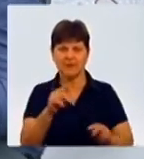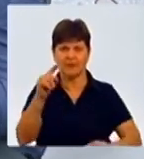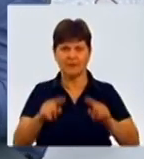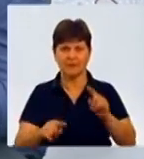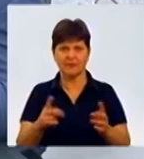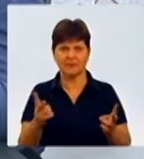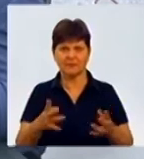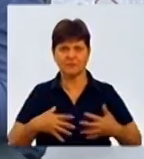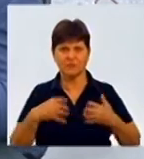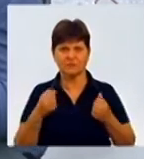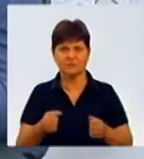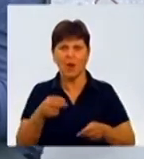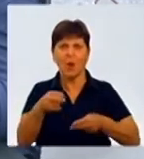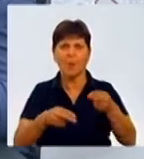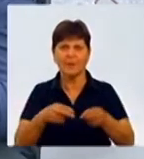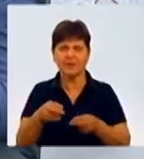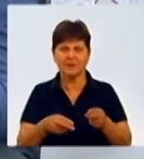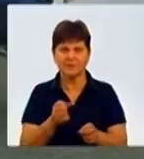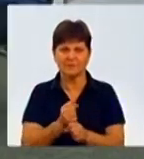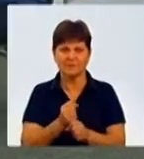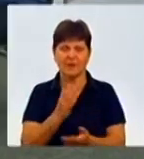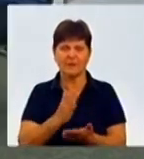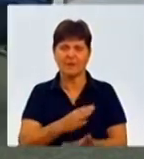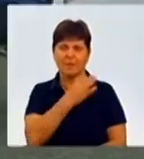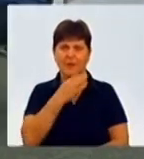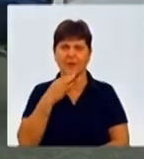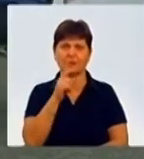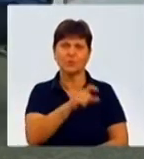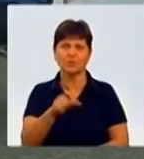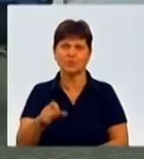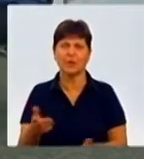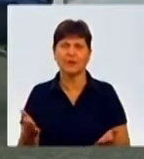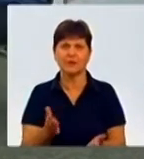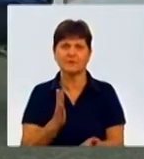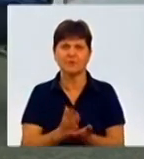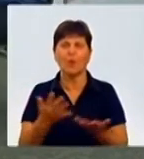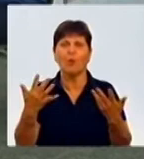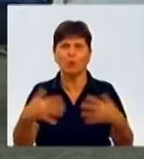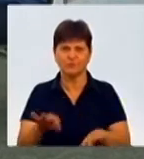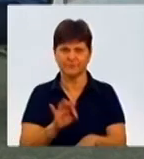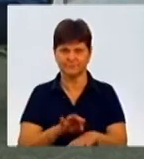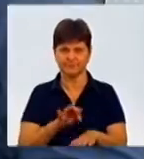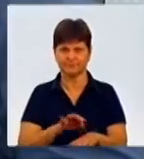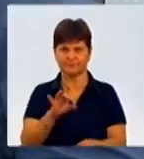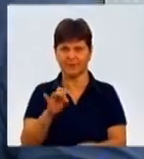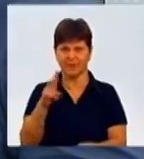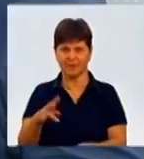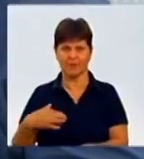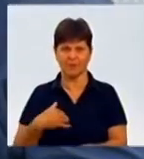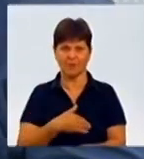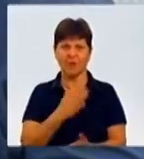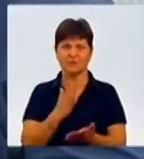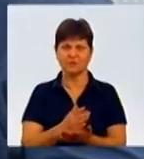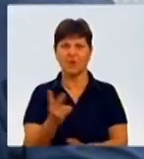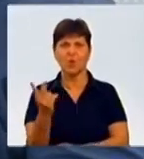оздоровлювати оперативним шляхом. Є багато людей, які знаходяться вже з діагнозом, знаючи рак молочної залози, вони знаходяться в другій